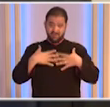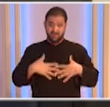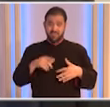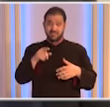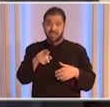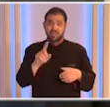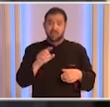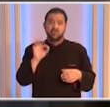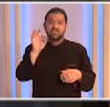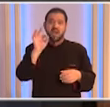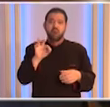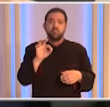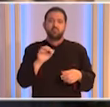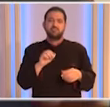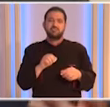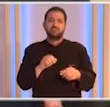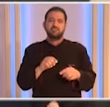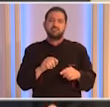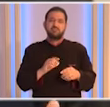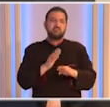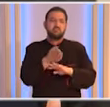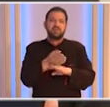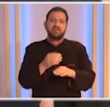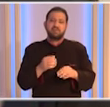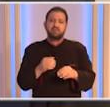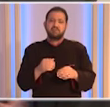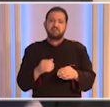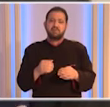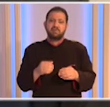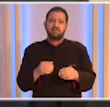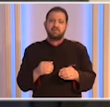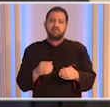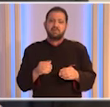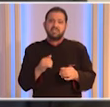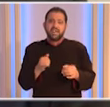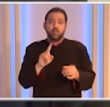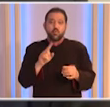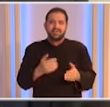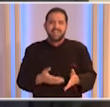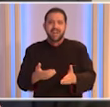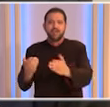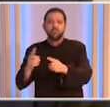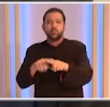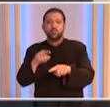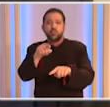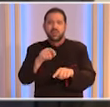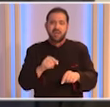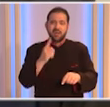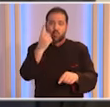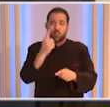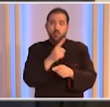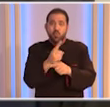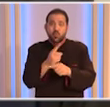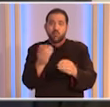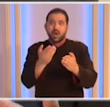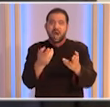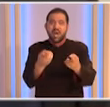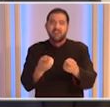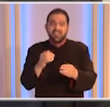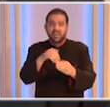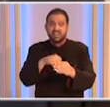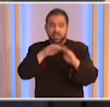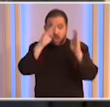implantat prin ce mijloace cumva. Te-ai născut cu el. Și odată ce ai născut cu el, cu un lucru cu care tu ai venit pe lume, fără